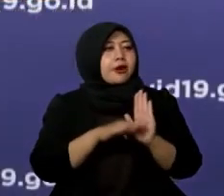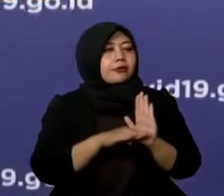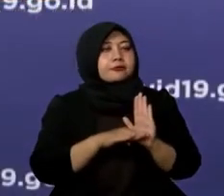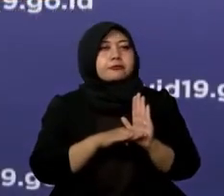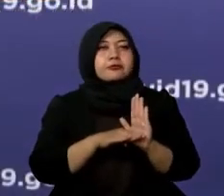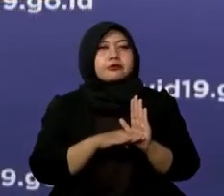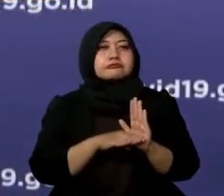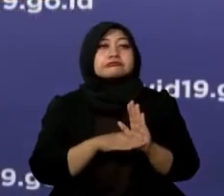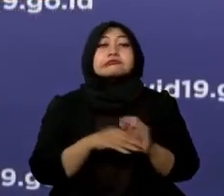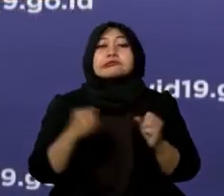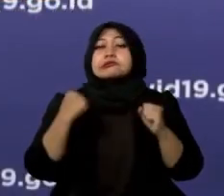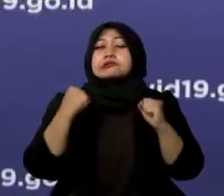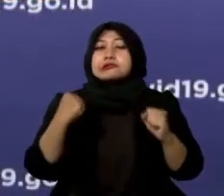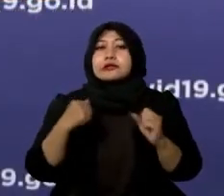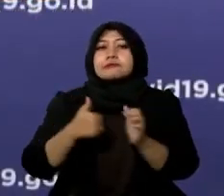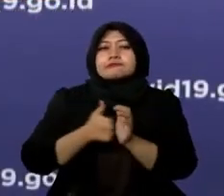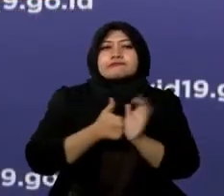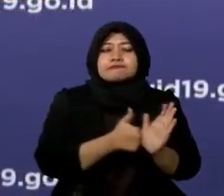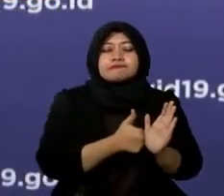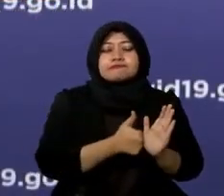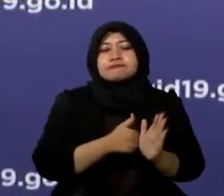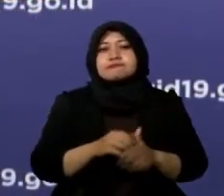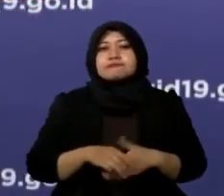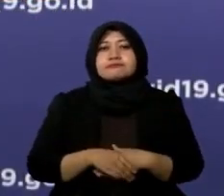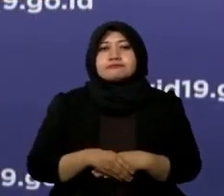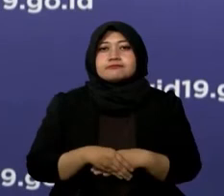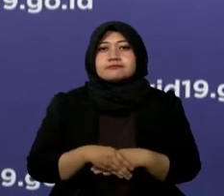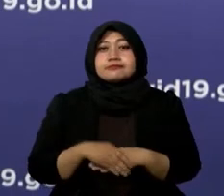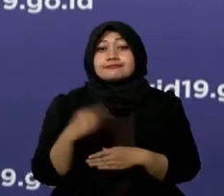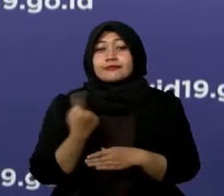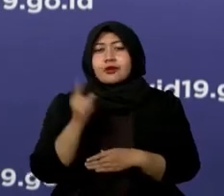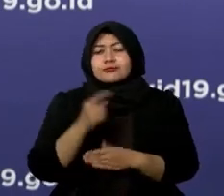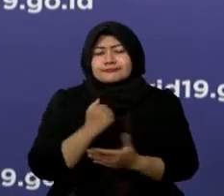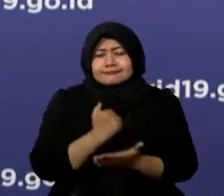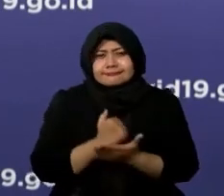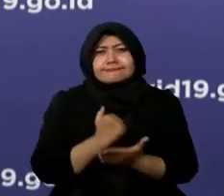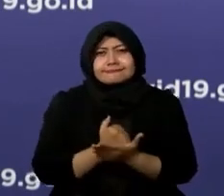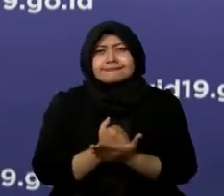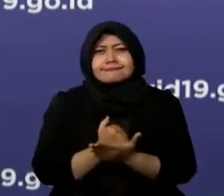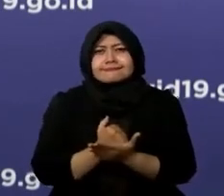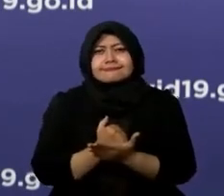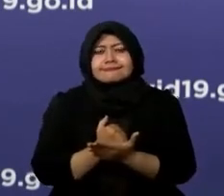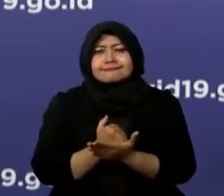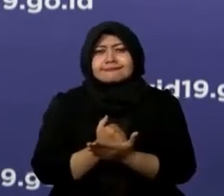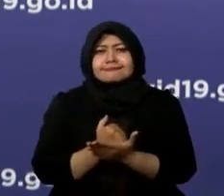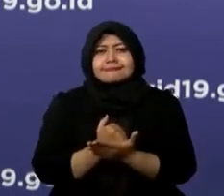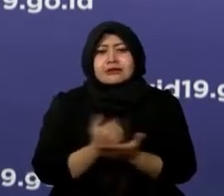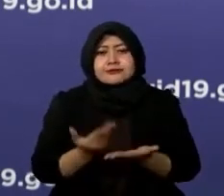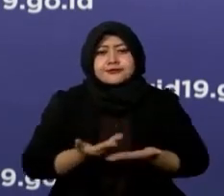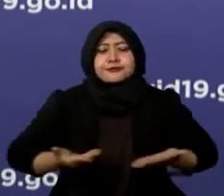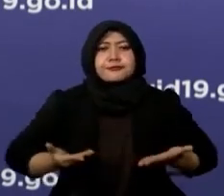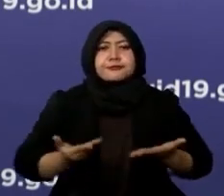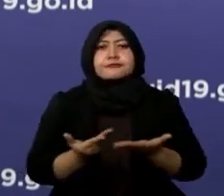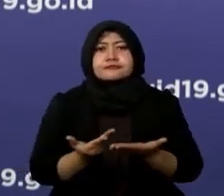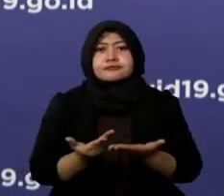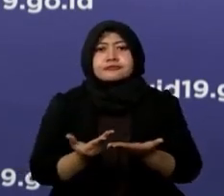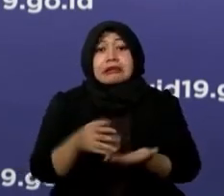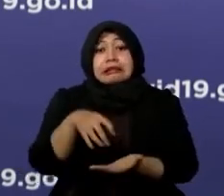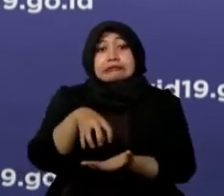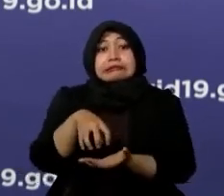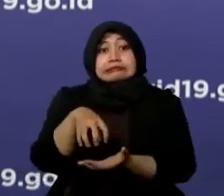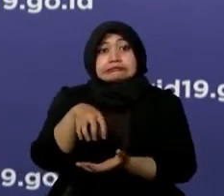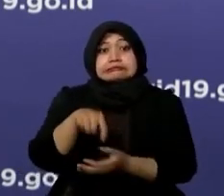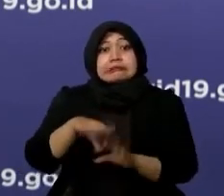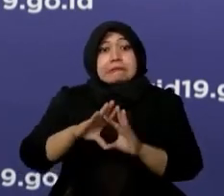kesehatan harus dilaksanakan dengan baik. Kita harus betul-betul bisa menjamin kondisi lingkungan kerja